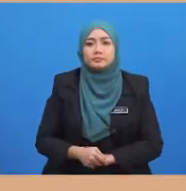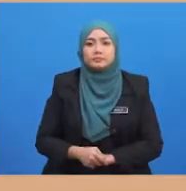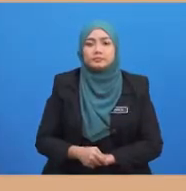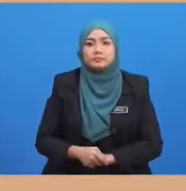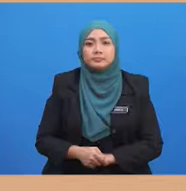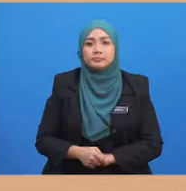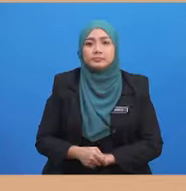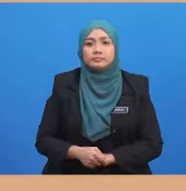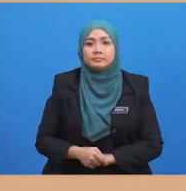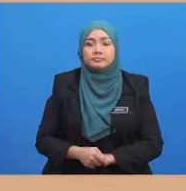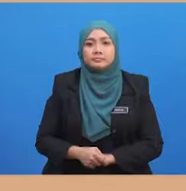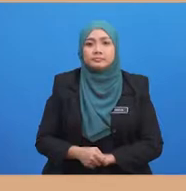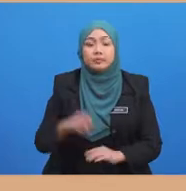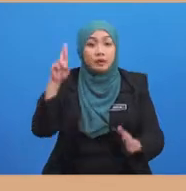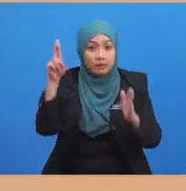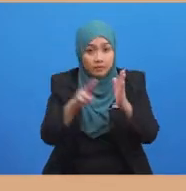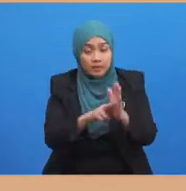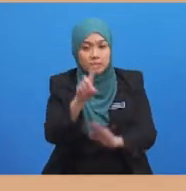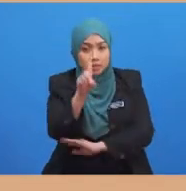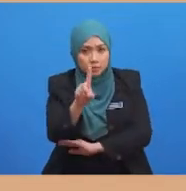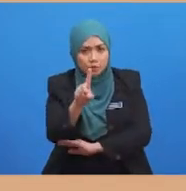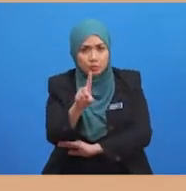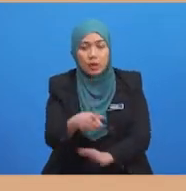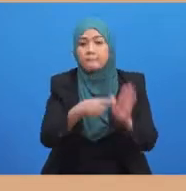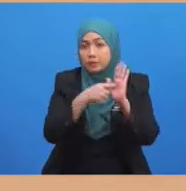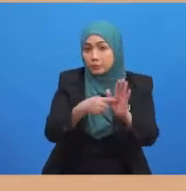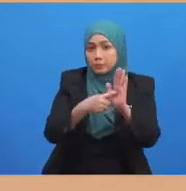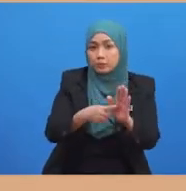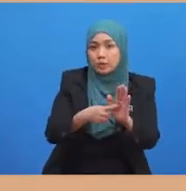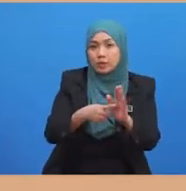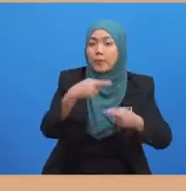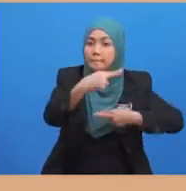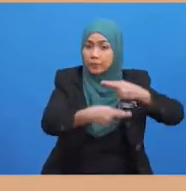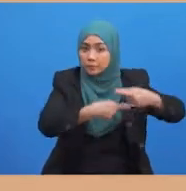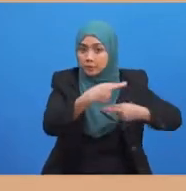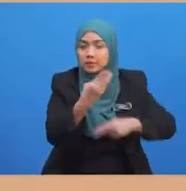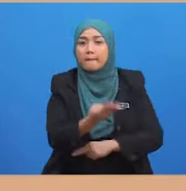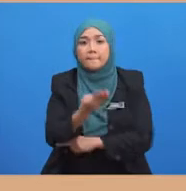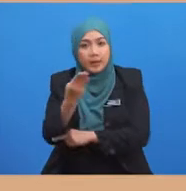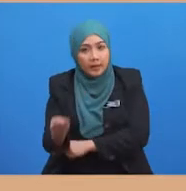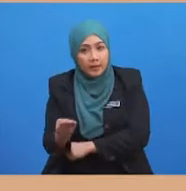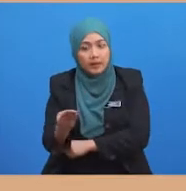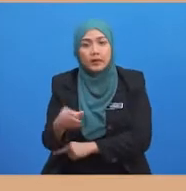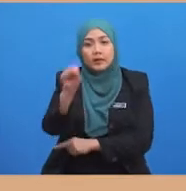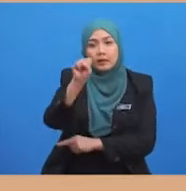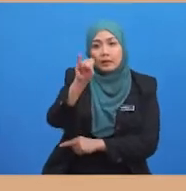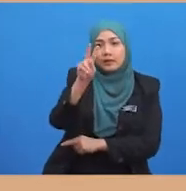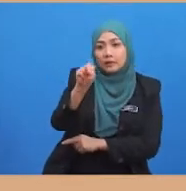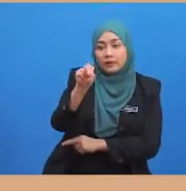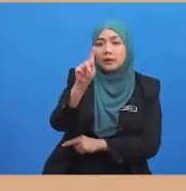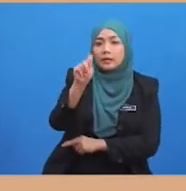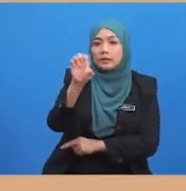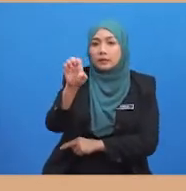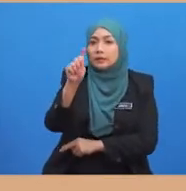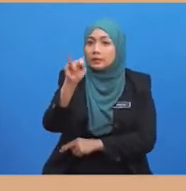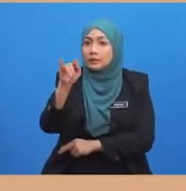Raja 1 menunjukkan suatu proses penghasilan bahan sintetik. Apakah